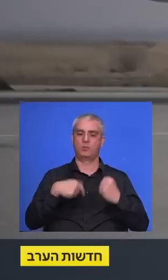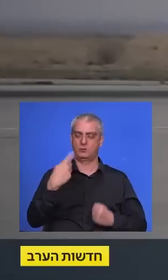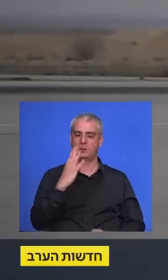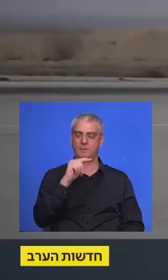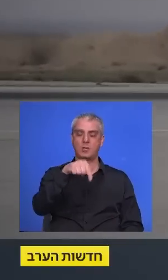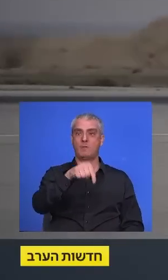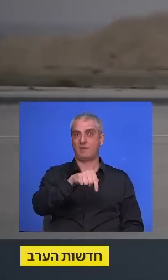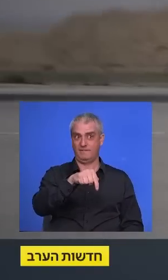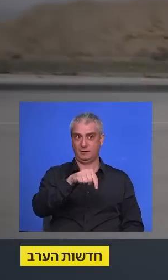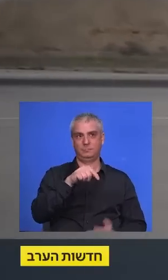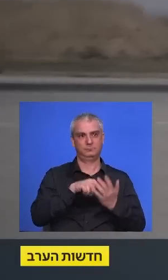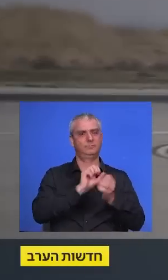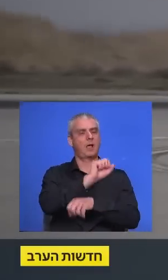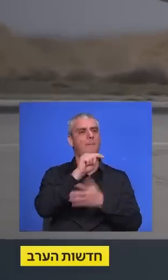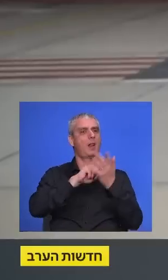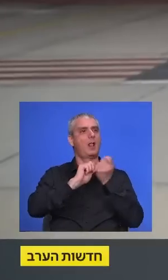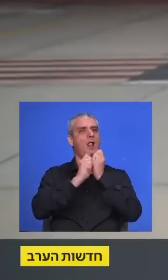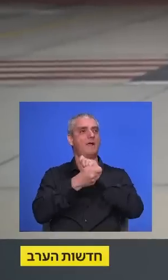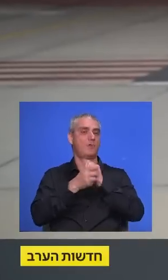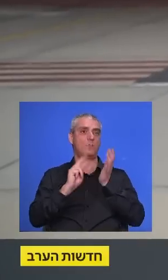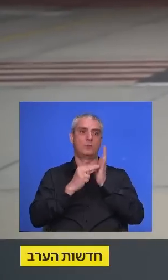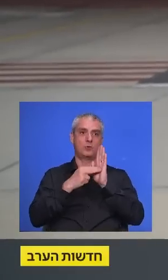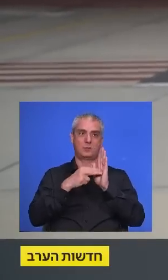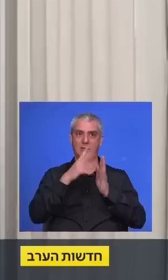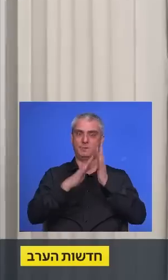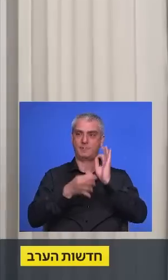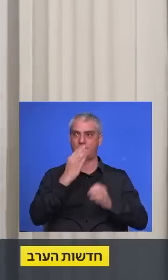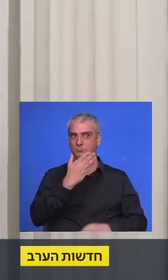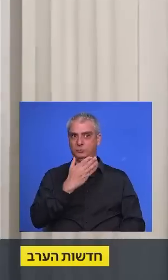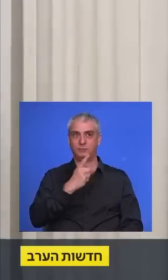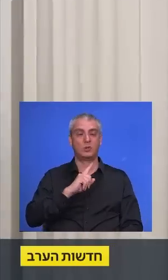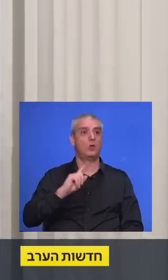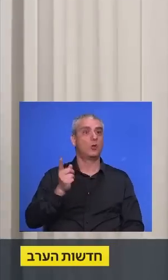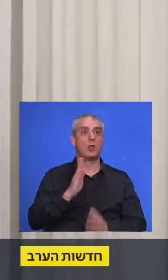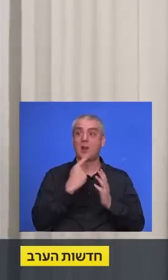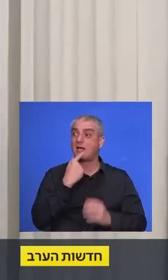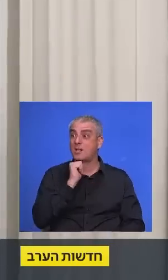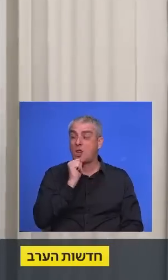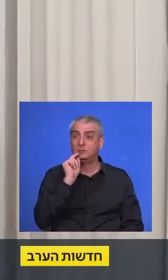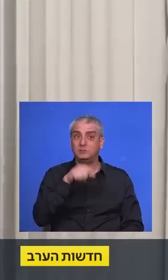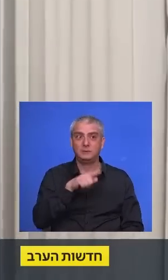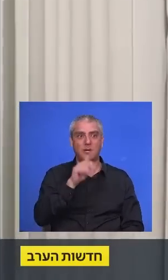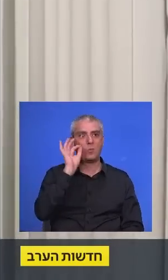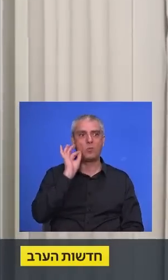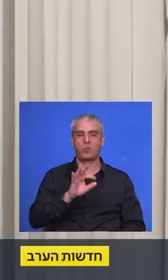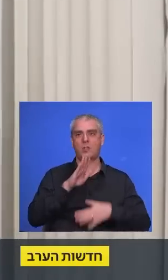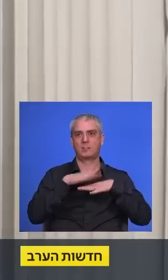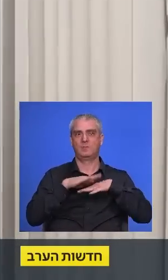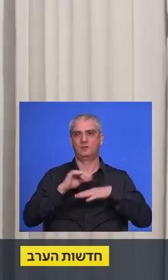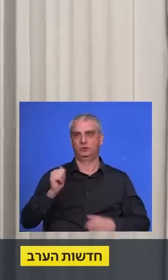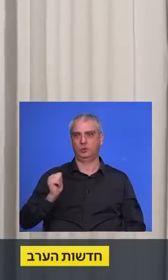הקרוב. מחאה לרפורמה המתוכננת במערכת המשפט. כל קריאה לסרבנות פוגעת בתפקודו של